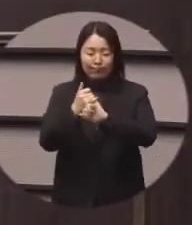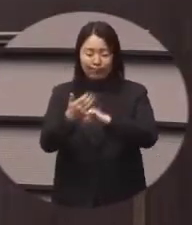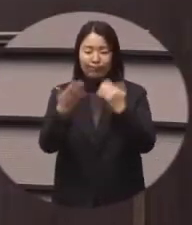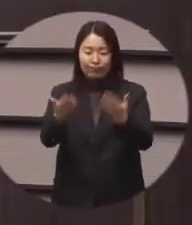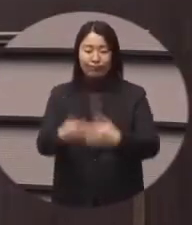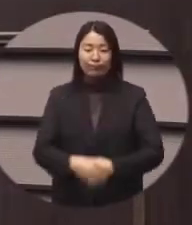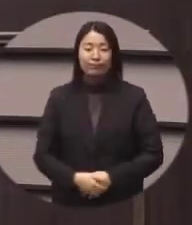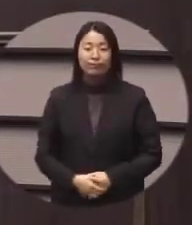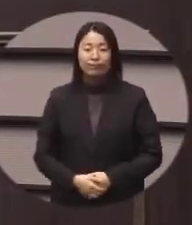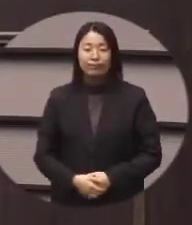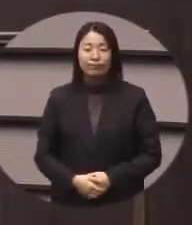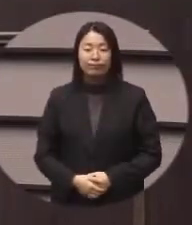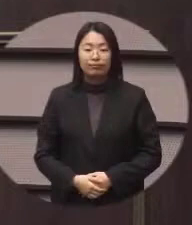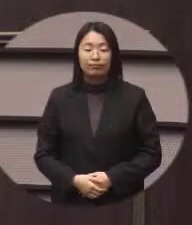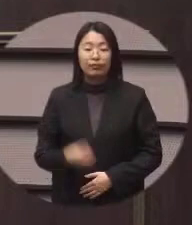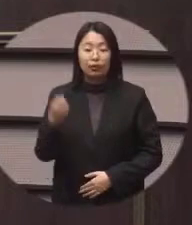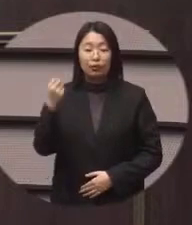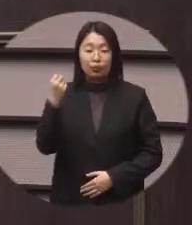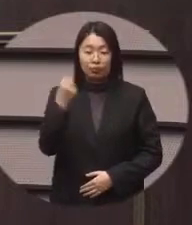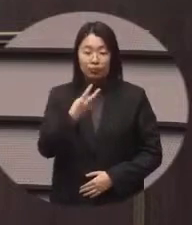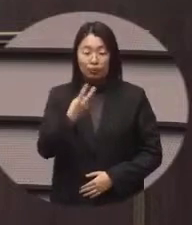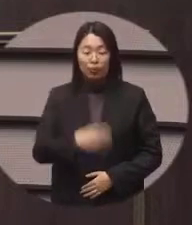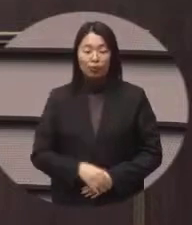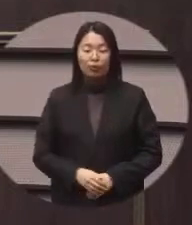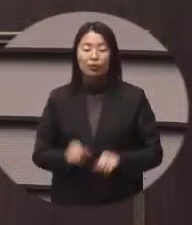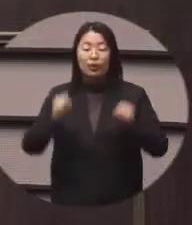체육볼모지에서 엘리트 스포츠 도시로 도약하겠습니다.